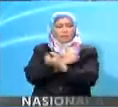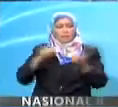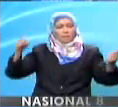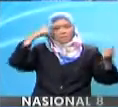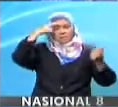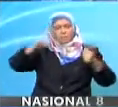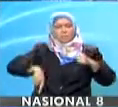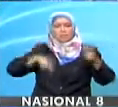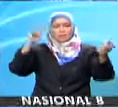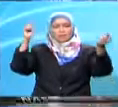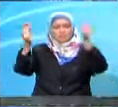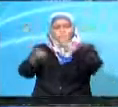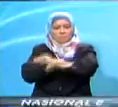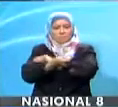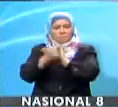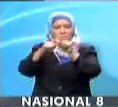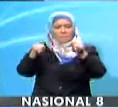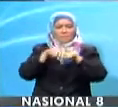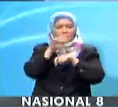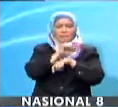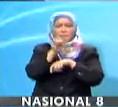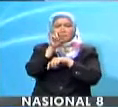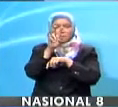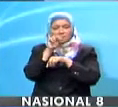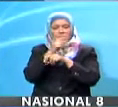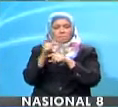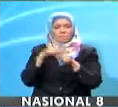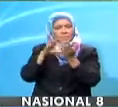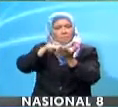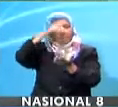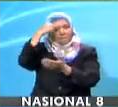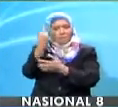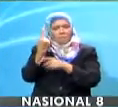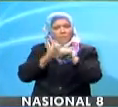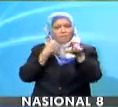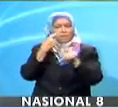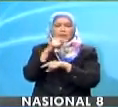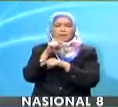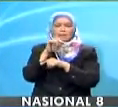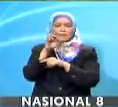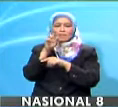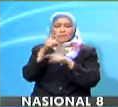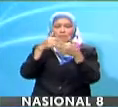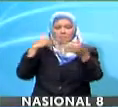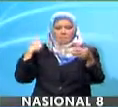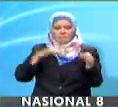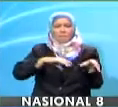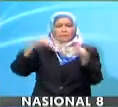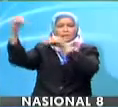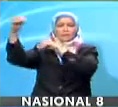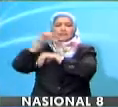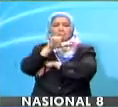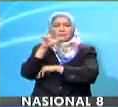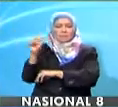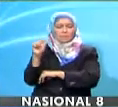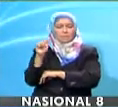Gerrard. Malah telah mempelajari sesuatu dari Gerrard pada musim lalu sebelum pemain veteran itu berhijrah ke Los Angeles.